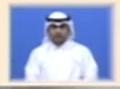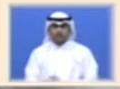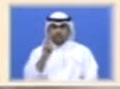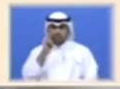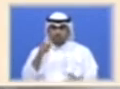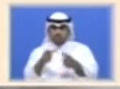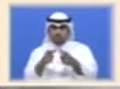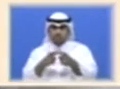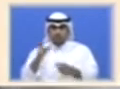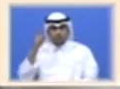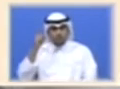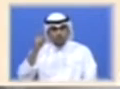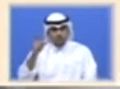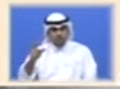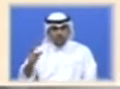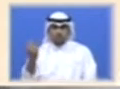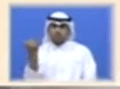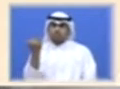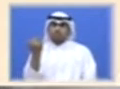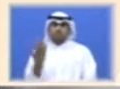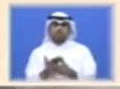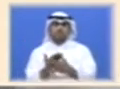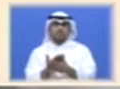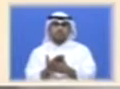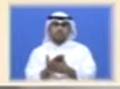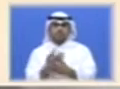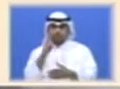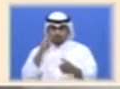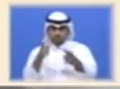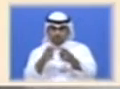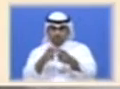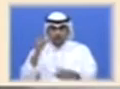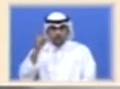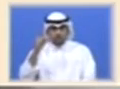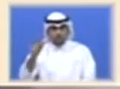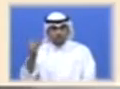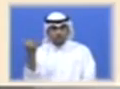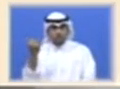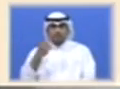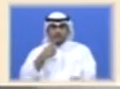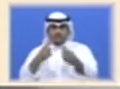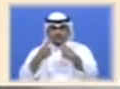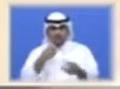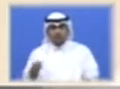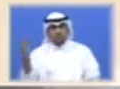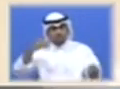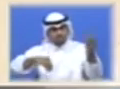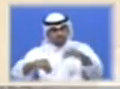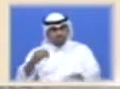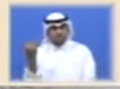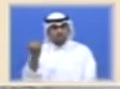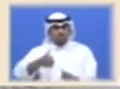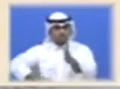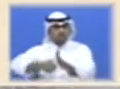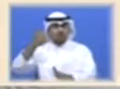المطول وصلنا إلى نتائج ممتازة مبدئيا يكون هناك